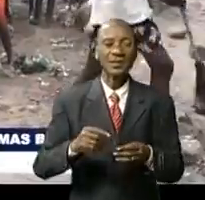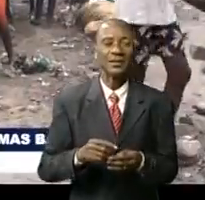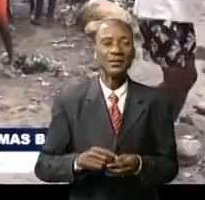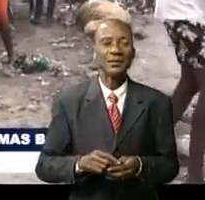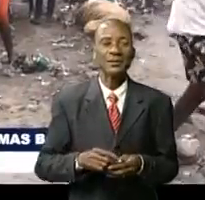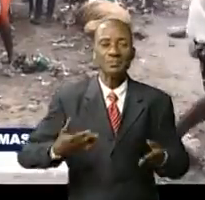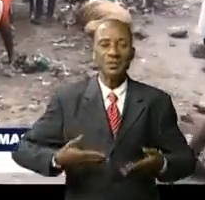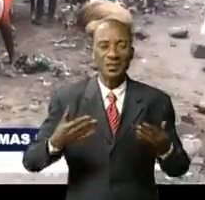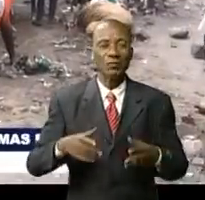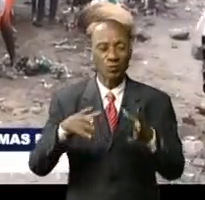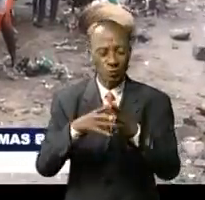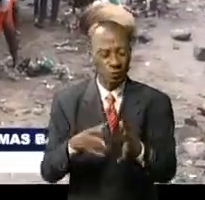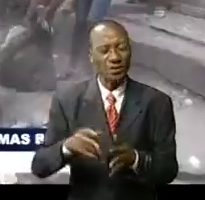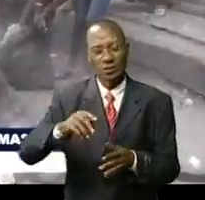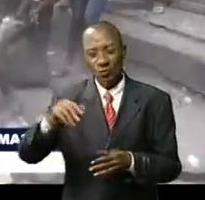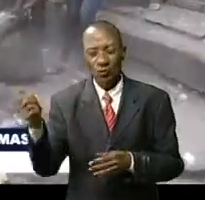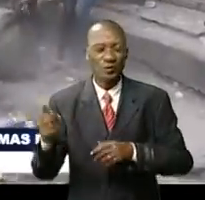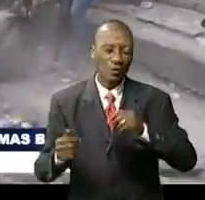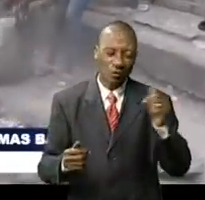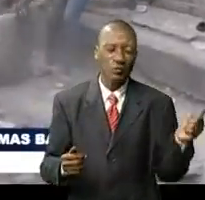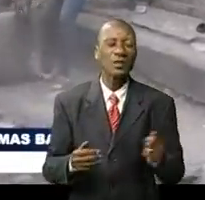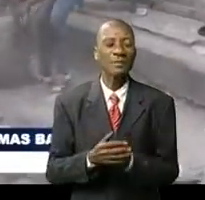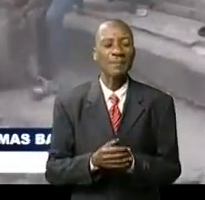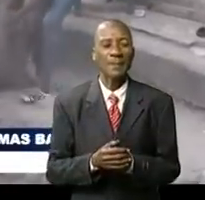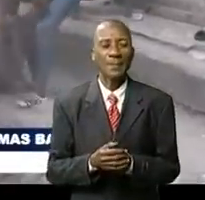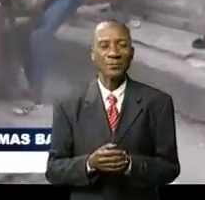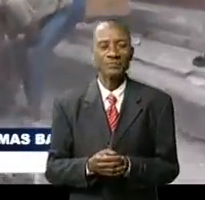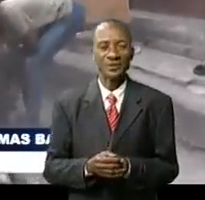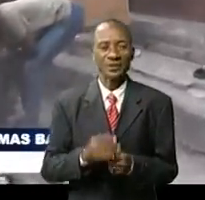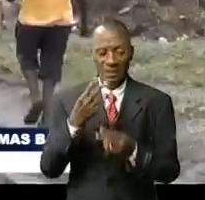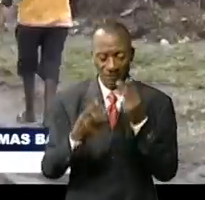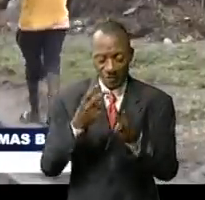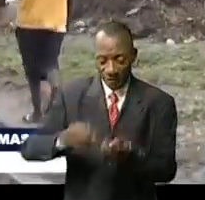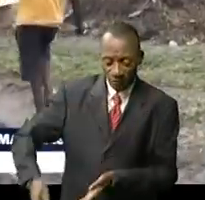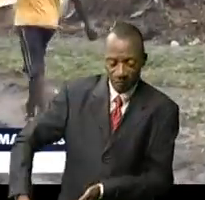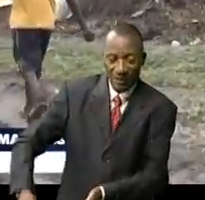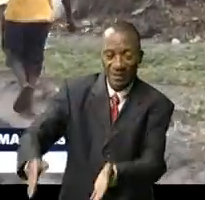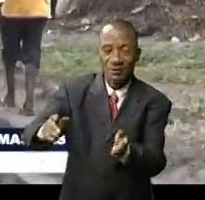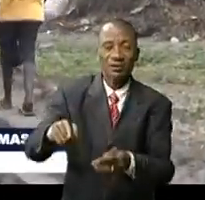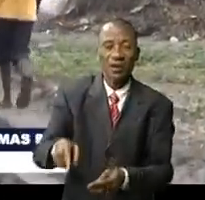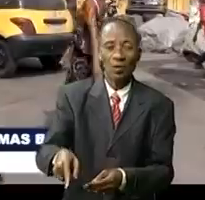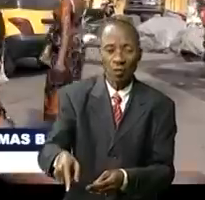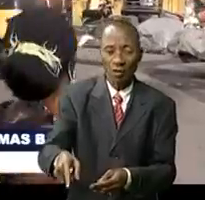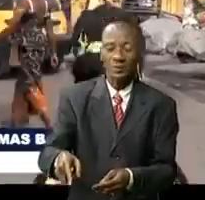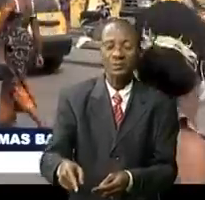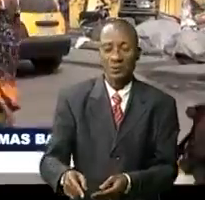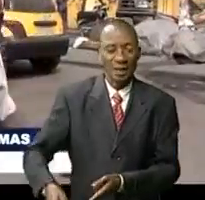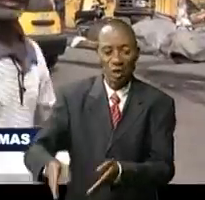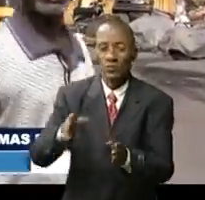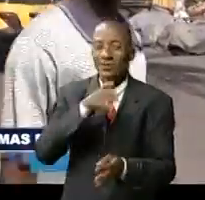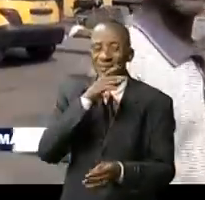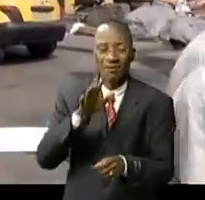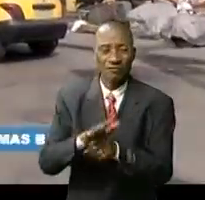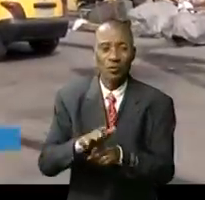passant par l'avenue Boula reliant les deux quartiers où les caniveaux ne sont pas entretenus. Un immeuble en construction a provoqué